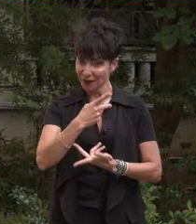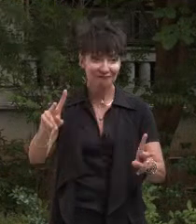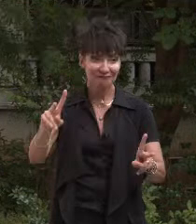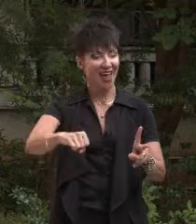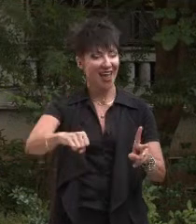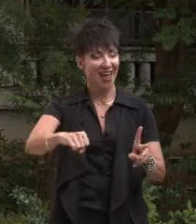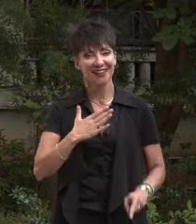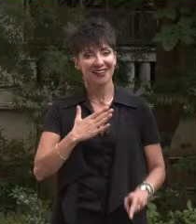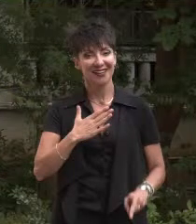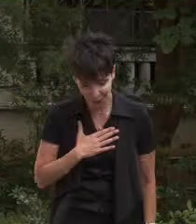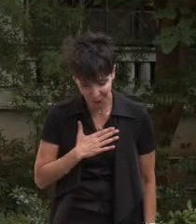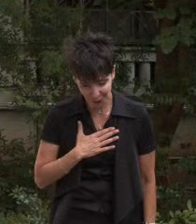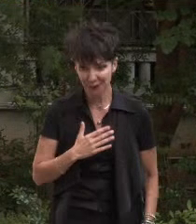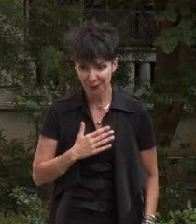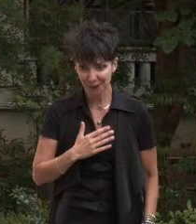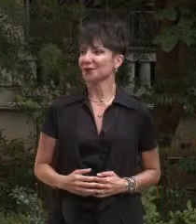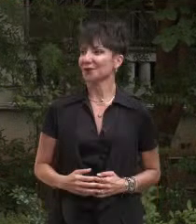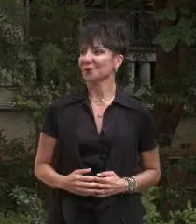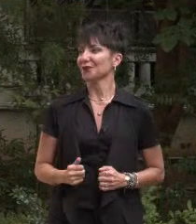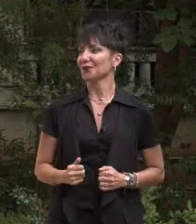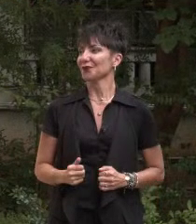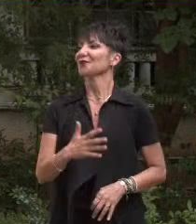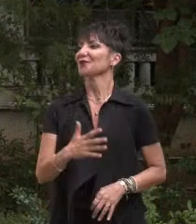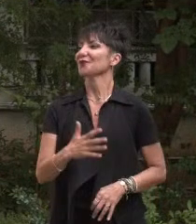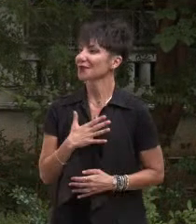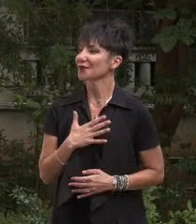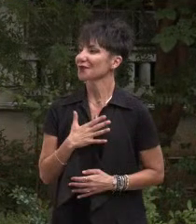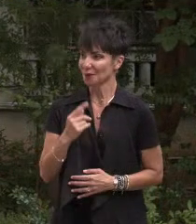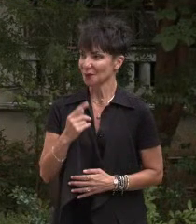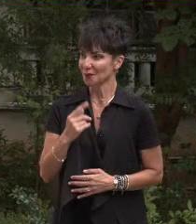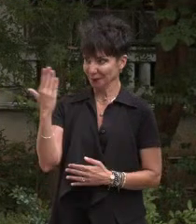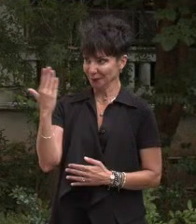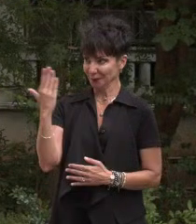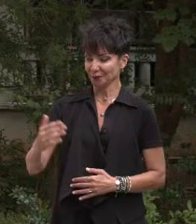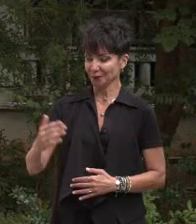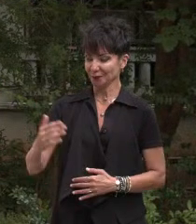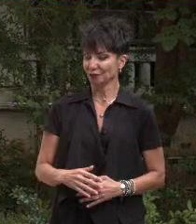Ευχαριστώ πολύ. Dear Alberto, thank you.